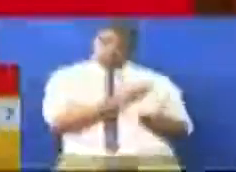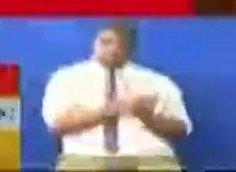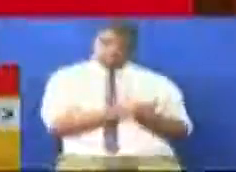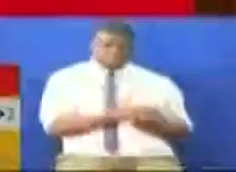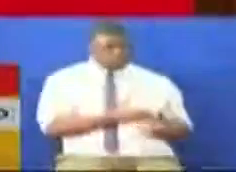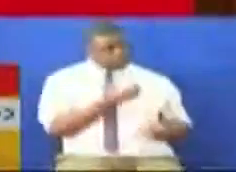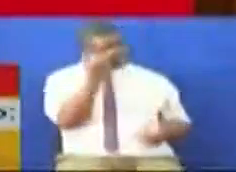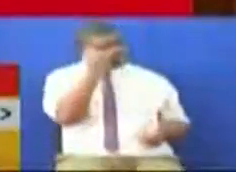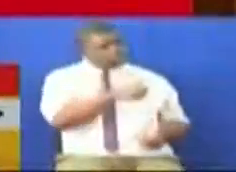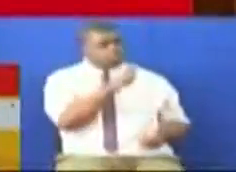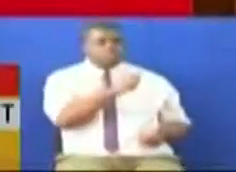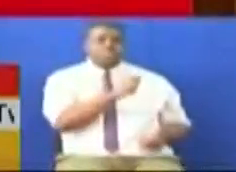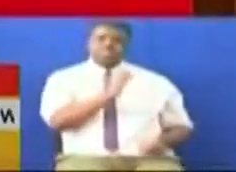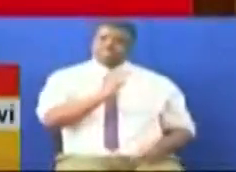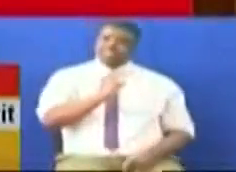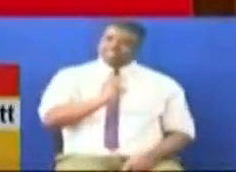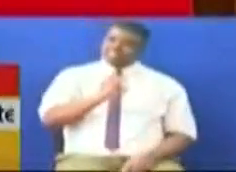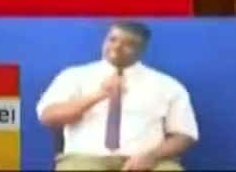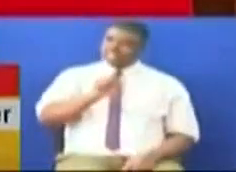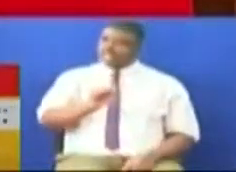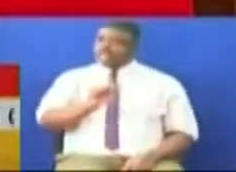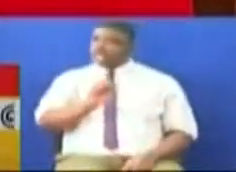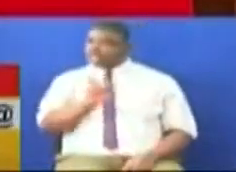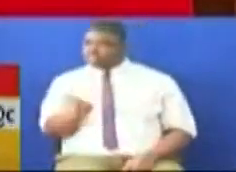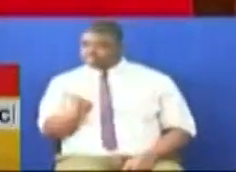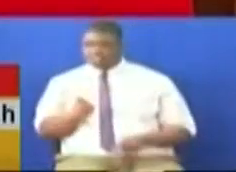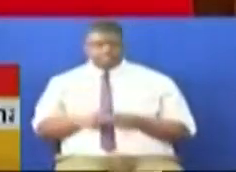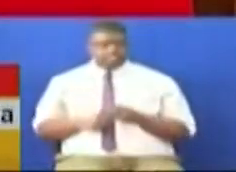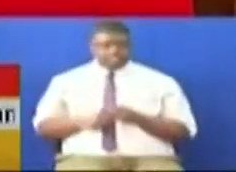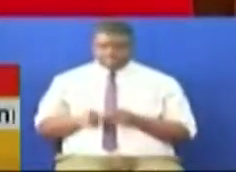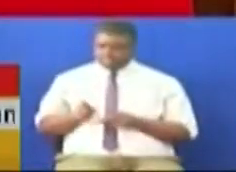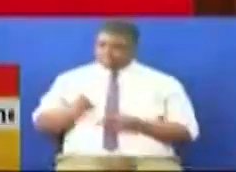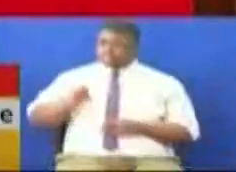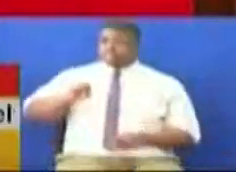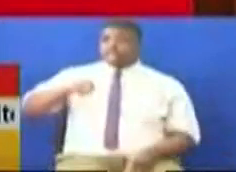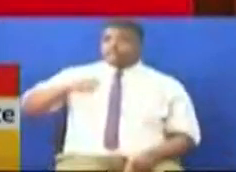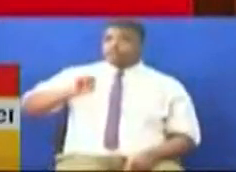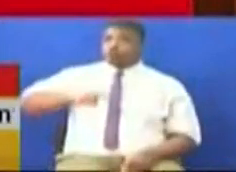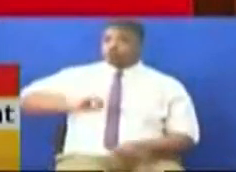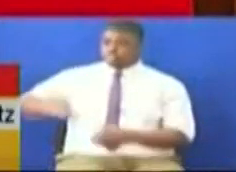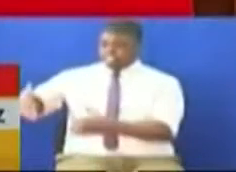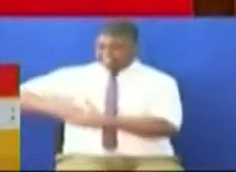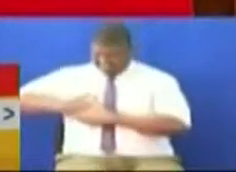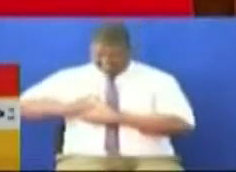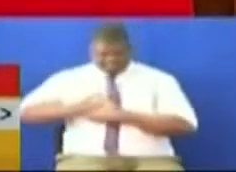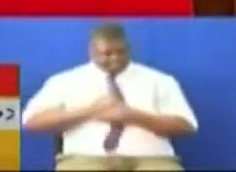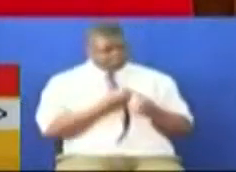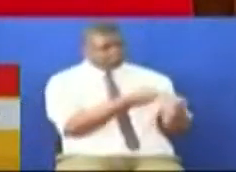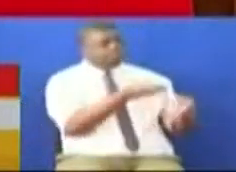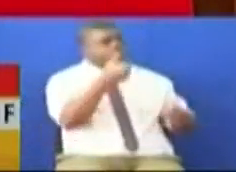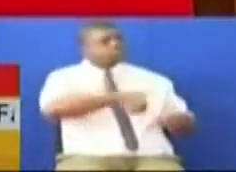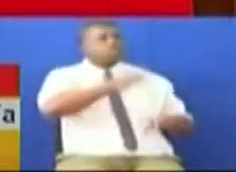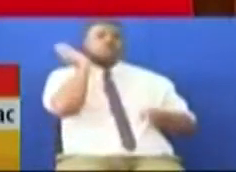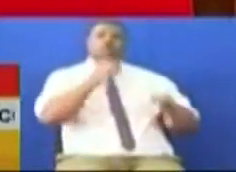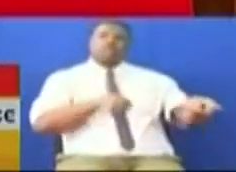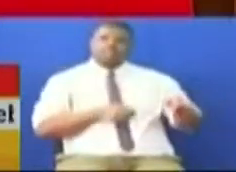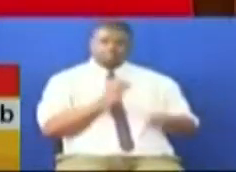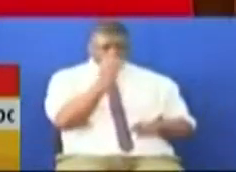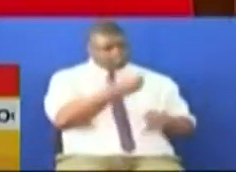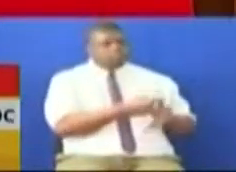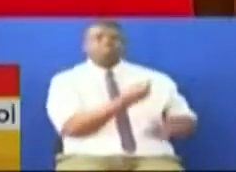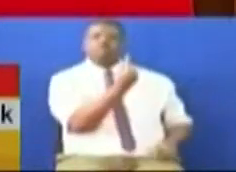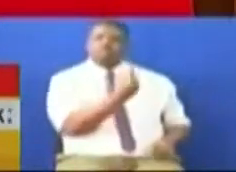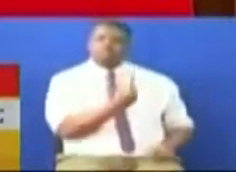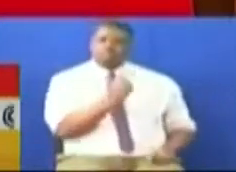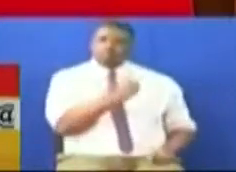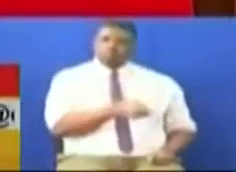CAG kwamba kwanza hisa ambazo ziko kwa Simon Group ziweze kunyang'anywa na kuwekwa ziwe hisa za serikali, na iwe 100%